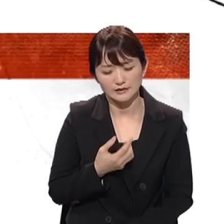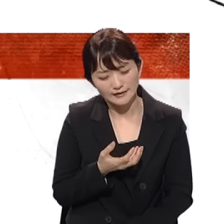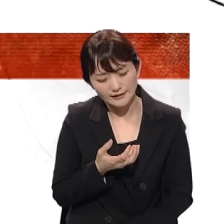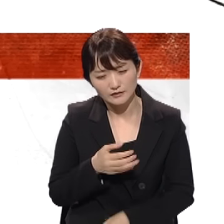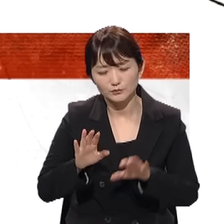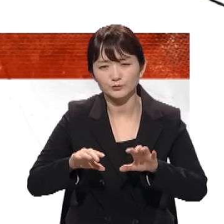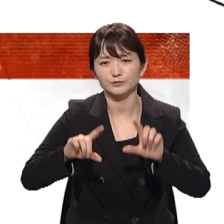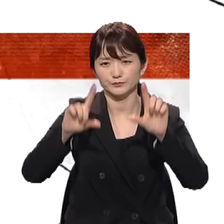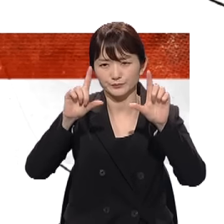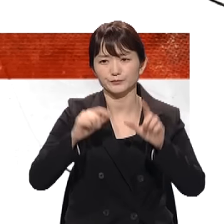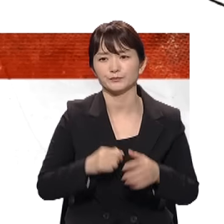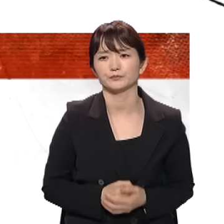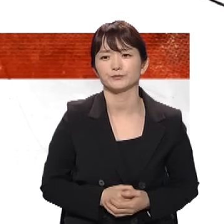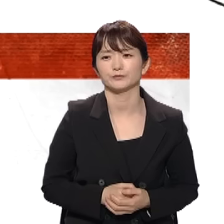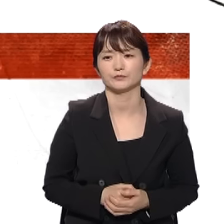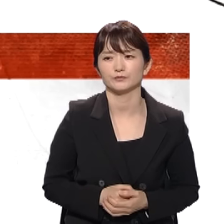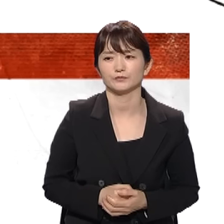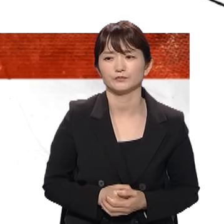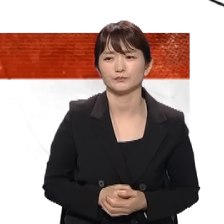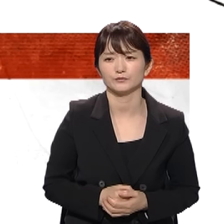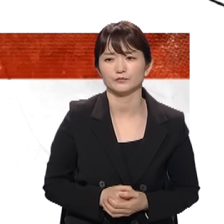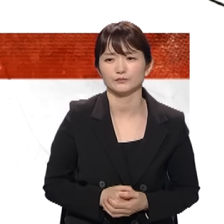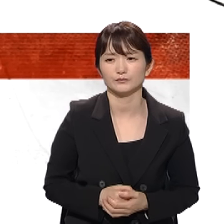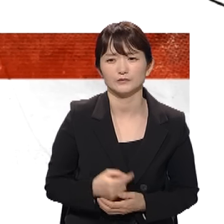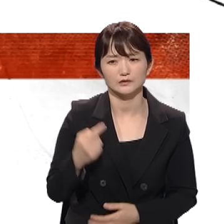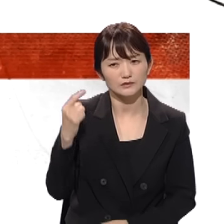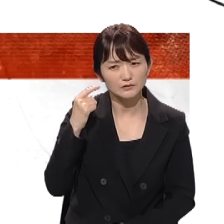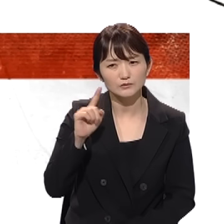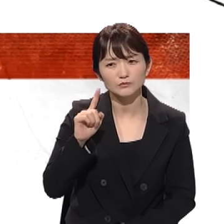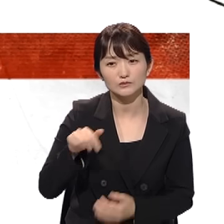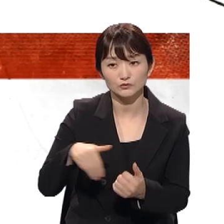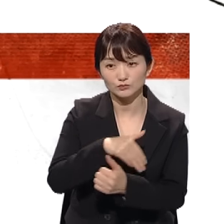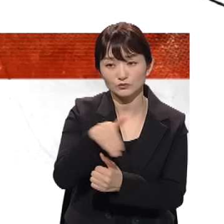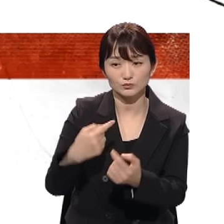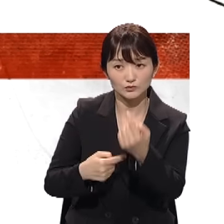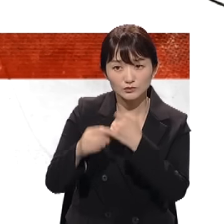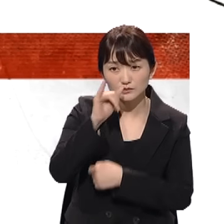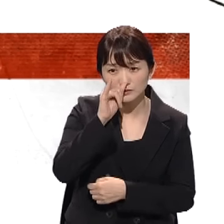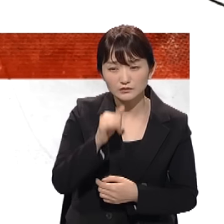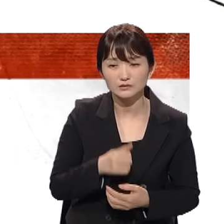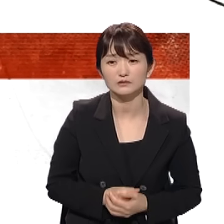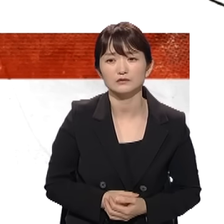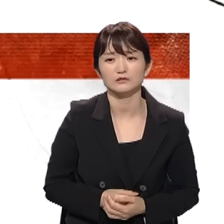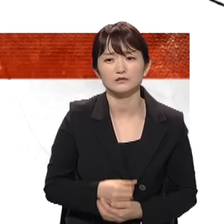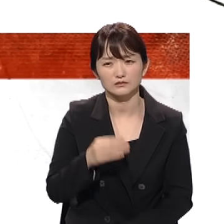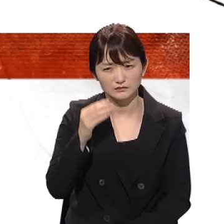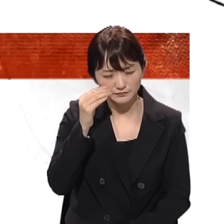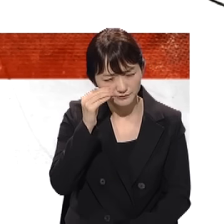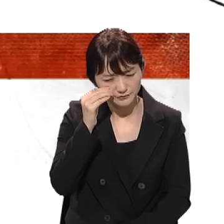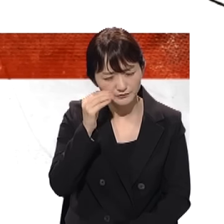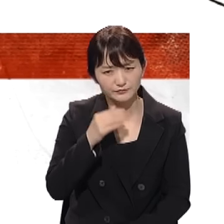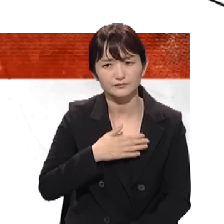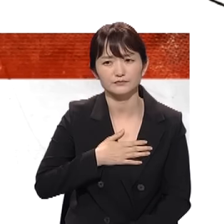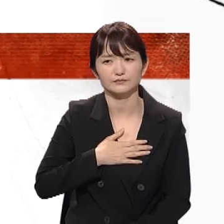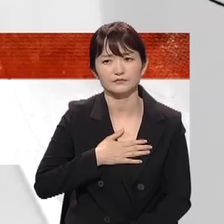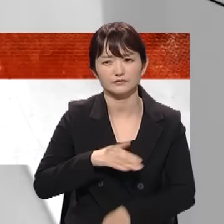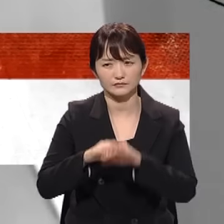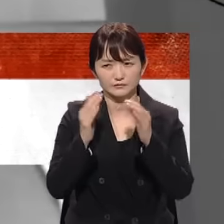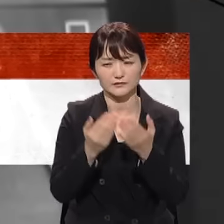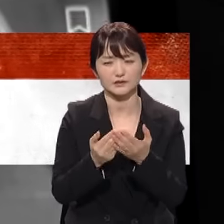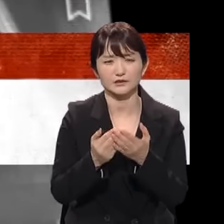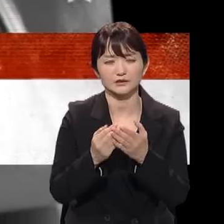올해 들어서 그 얘기 듣기도 많이 듣고 해서. 주변에 제보가 있었던 건가요? 네. 사실 이제 제가 다